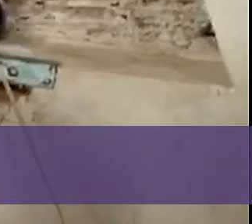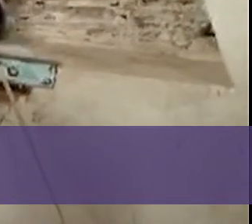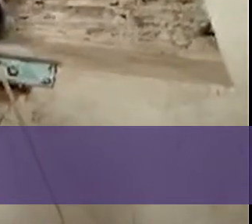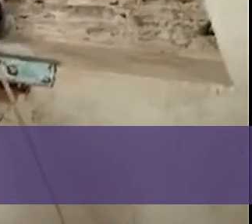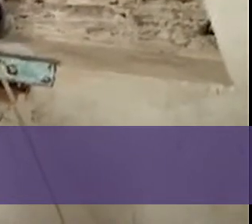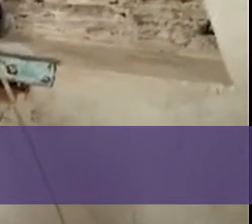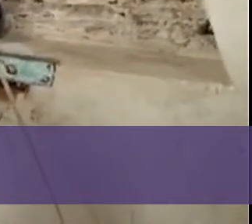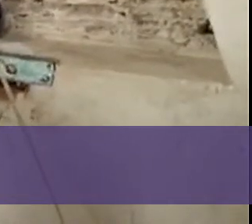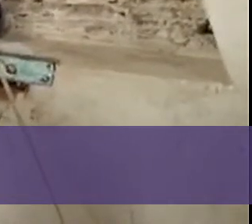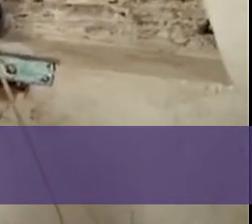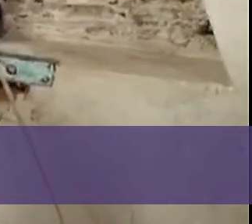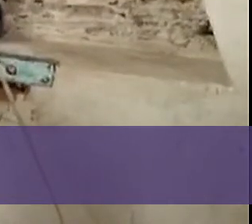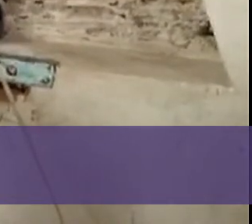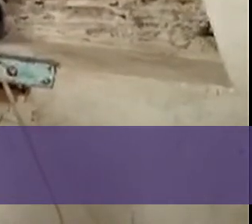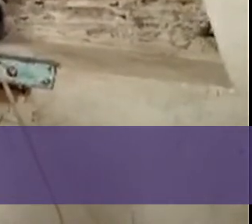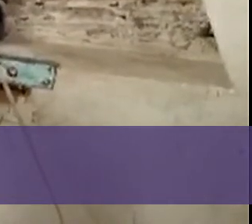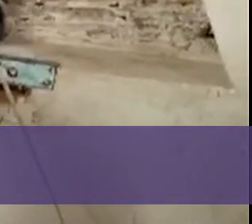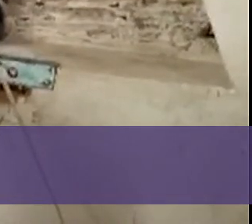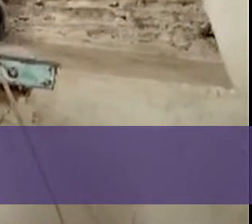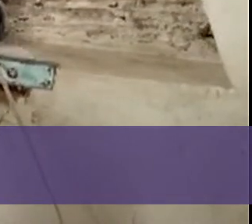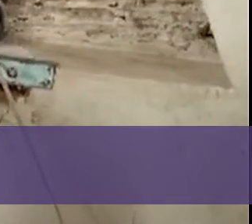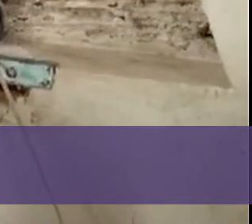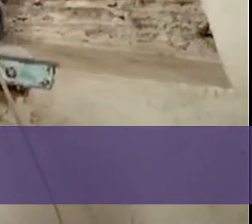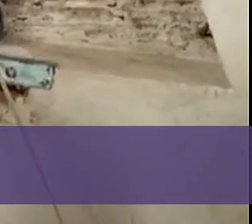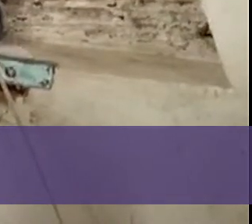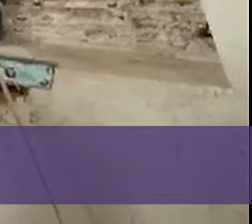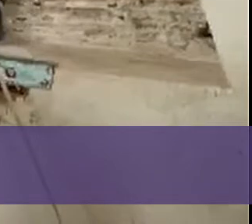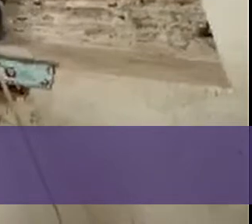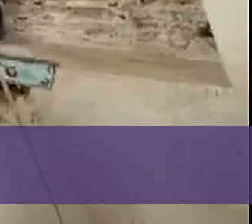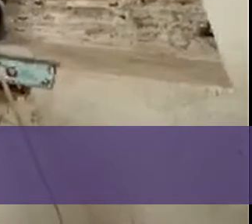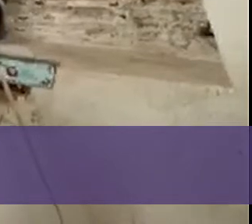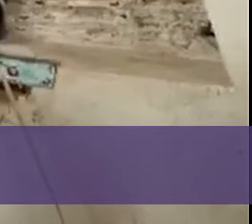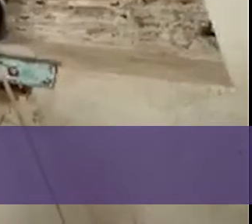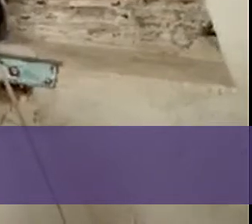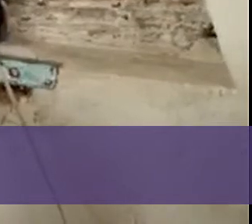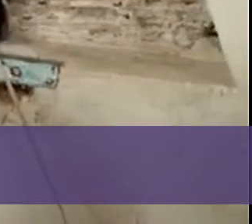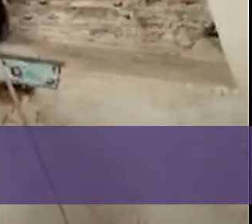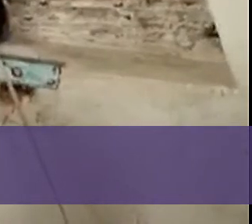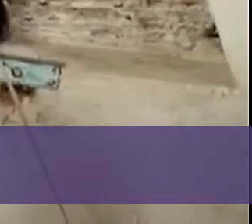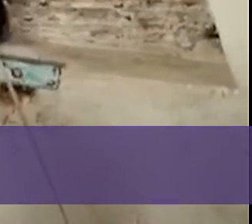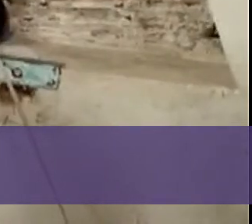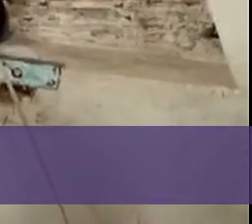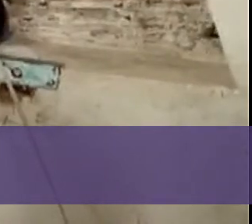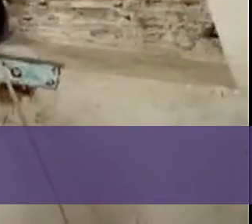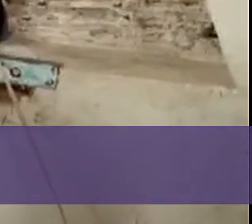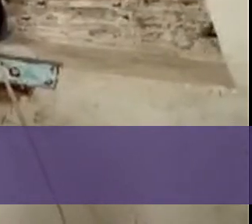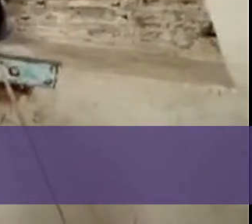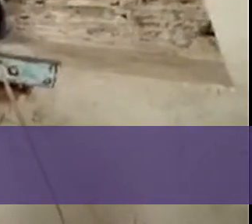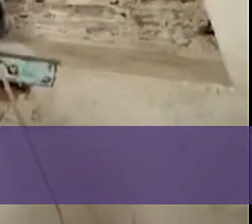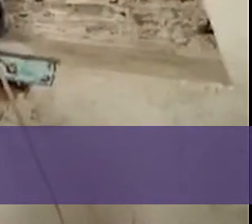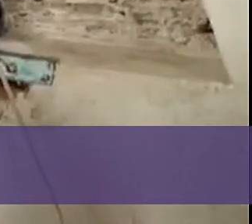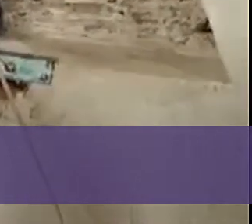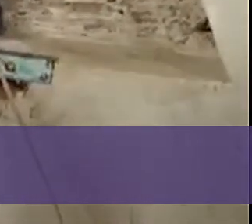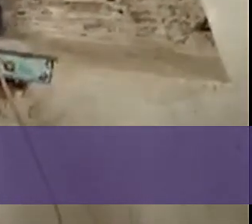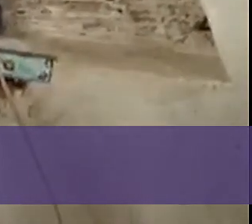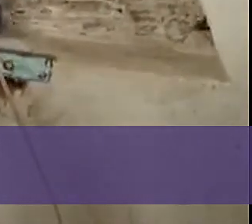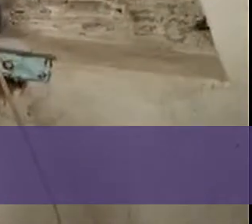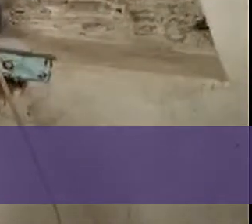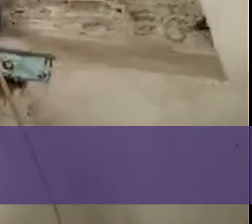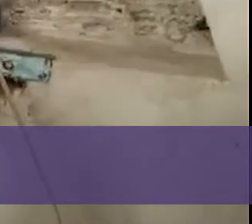charmé par le lieu et par le bâtiment, et j'ai tout de suite vu qu'il ne fallait absolument pas ni contredire,